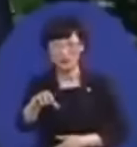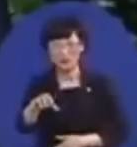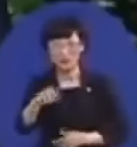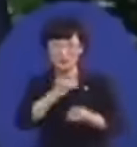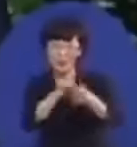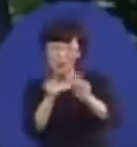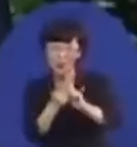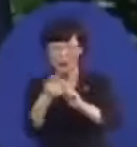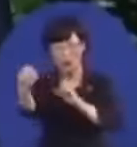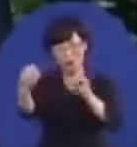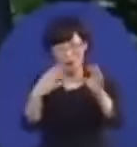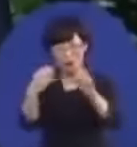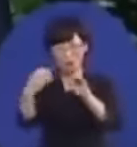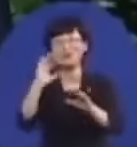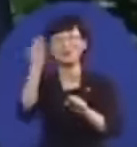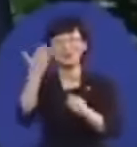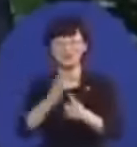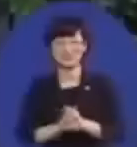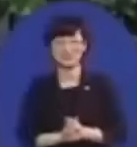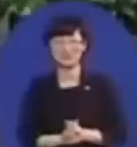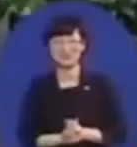서로 비추일 것입니다.